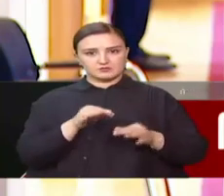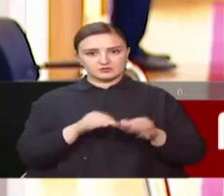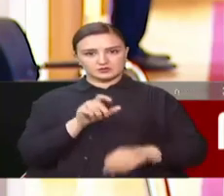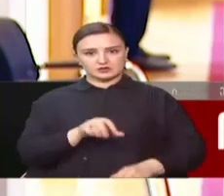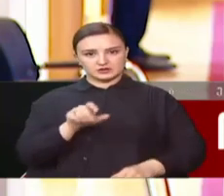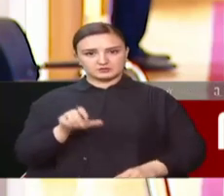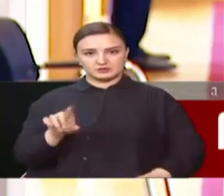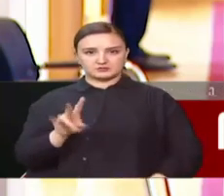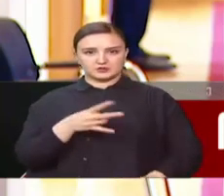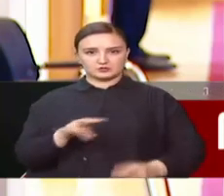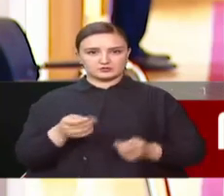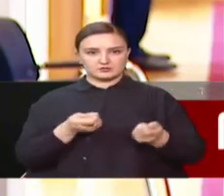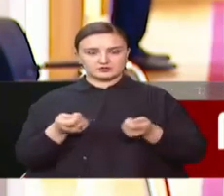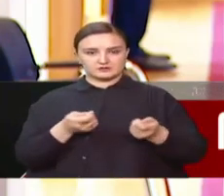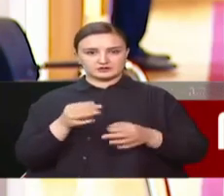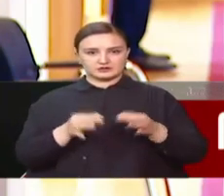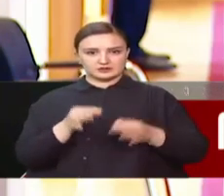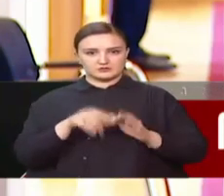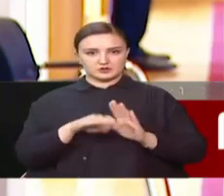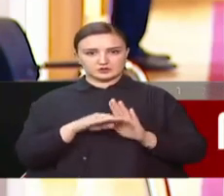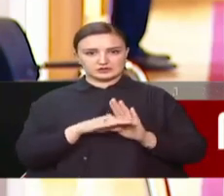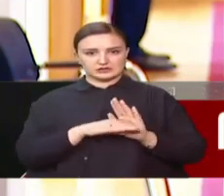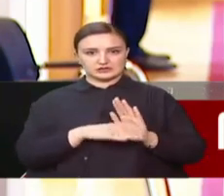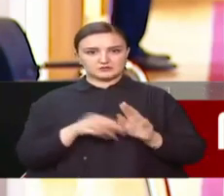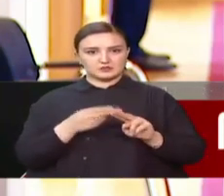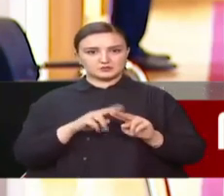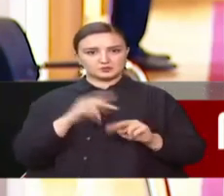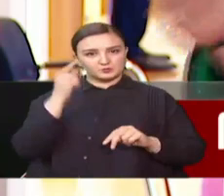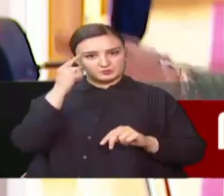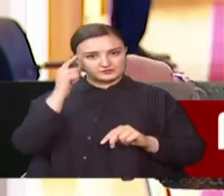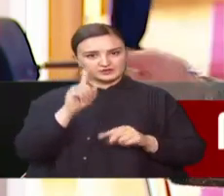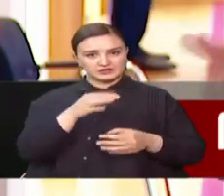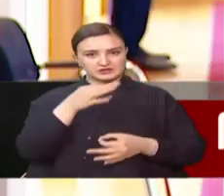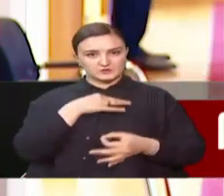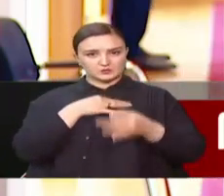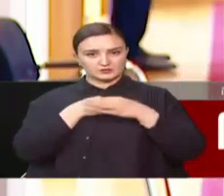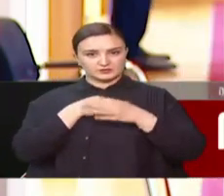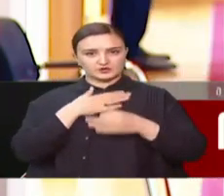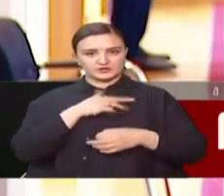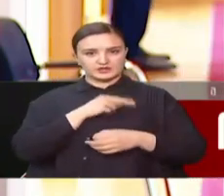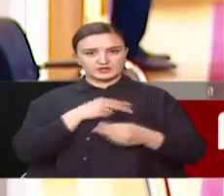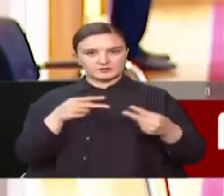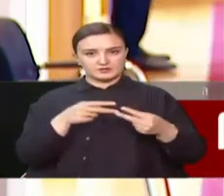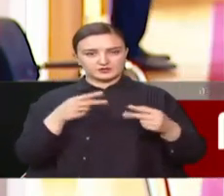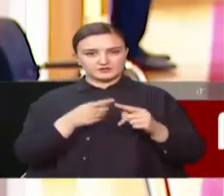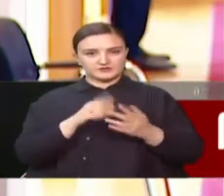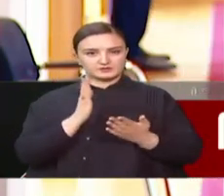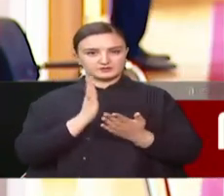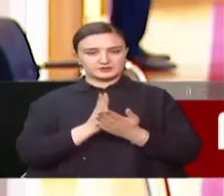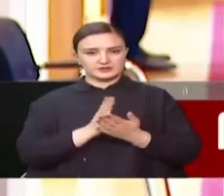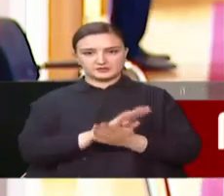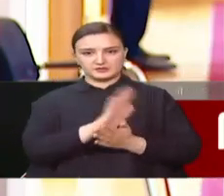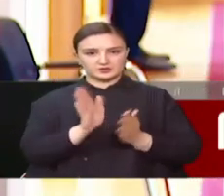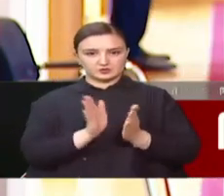мусамартлеби арунда мартавден сасамартлоц системас амитом мы пикропром ис расац гоубнебиан чуэни партнёребе да эс пирдапир амазе